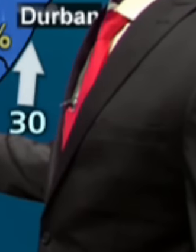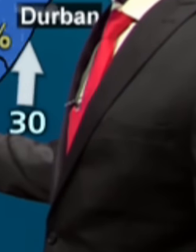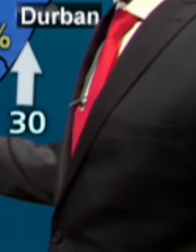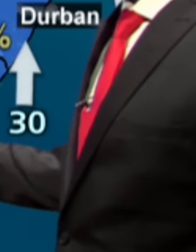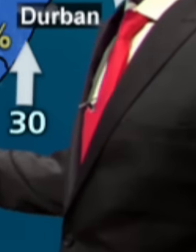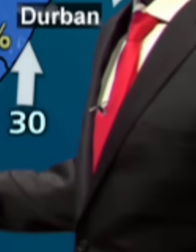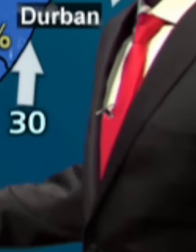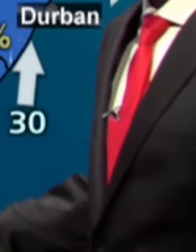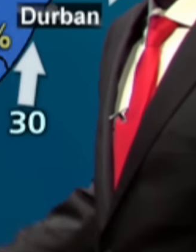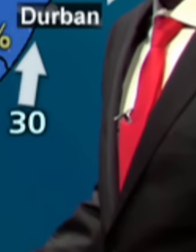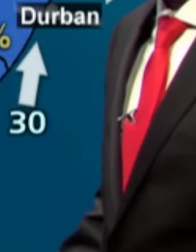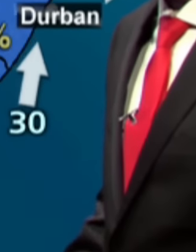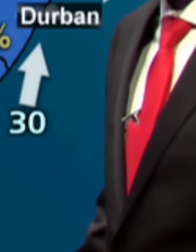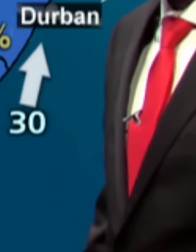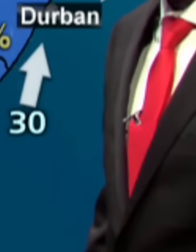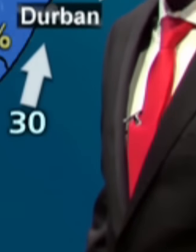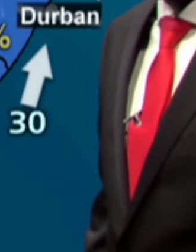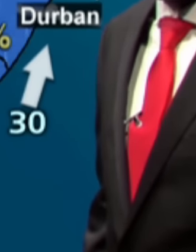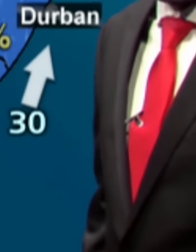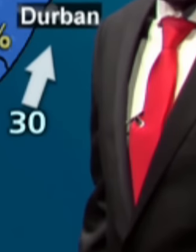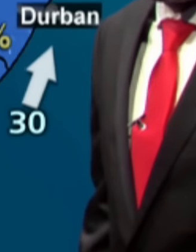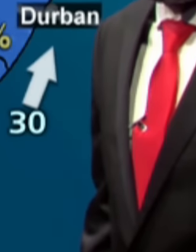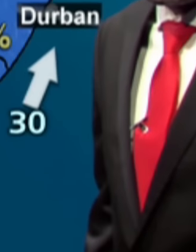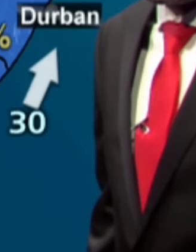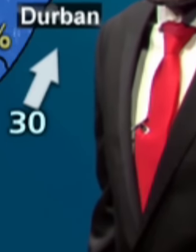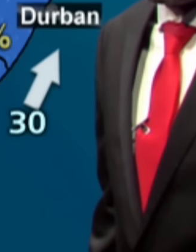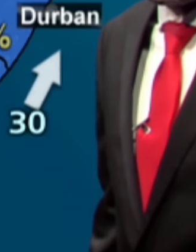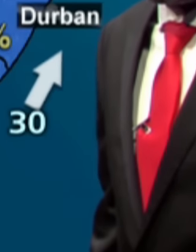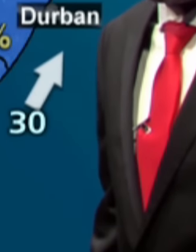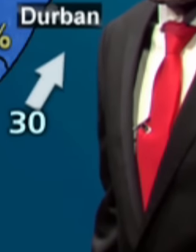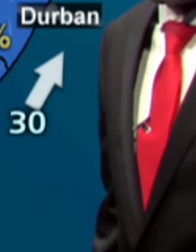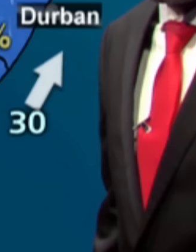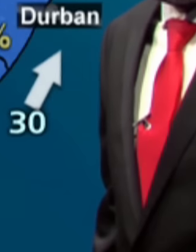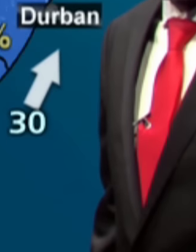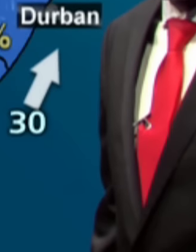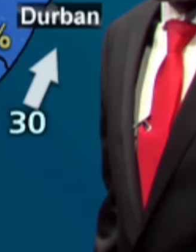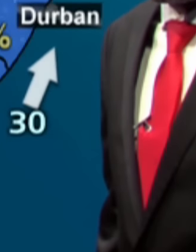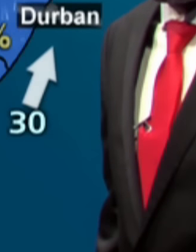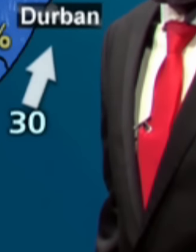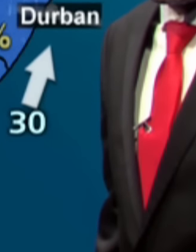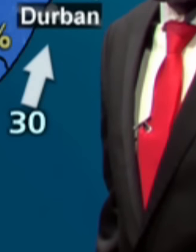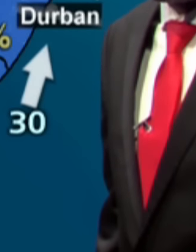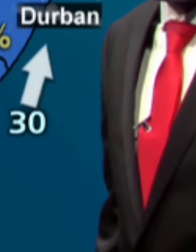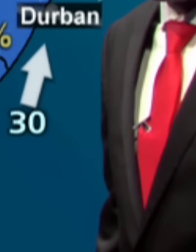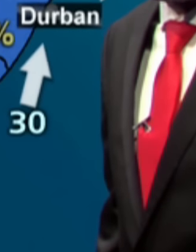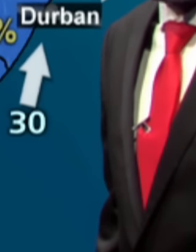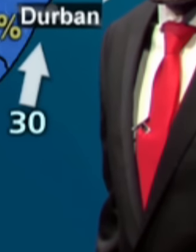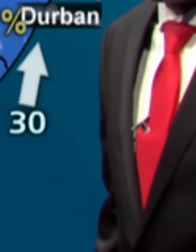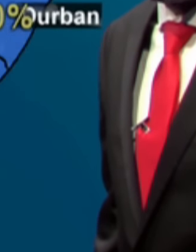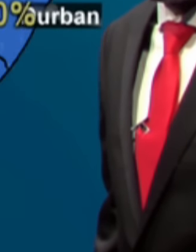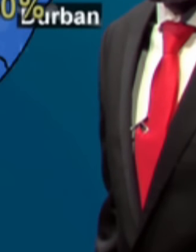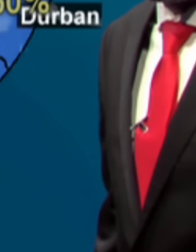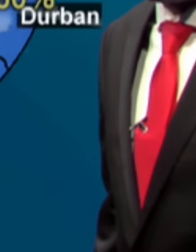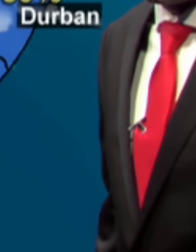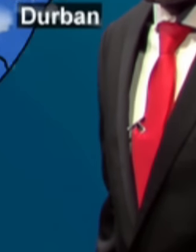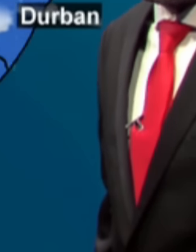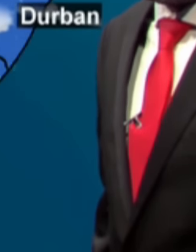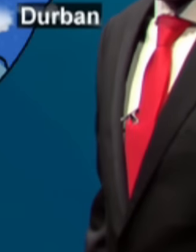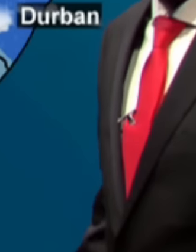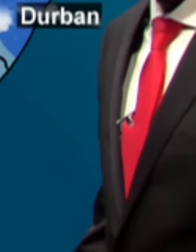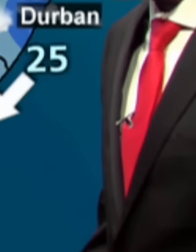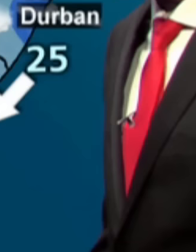lana la ka bohlabela ga botsena fela ka dikarolong tša ka bohlabela lona le go ka dikarolong tša ka KwaZulu-Natal maga shore ka ba le kgonagalo tše di botse tša dipula ka dikarolong tše re